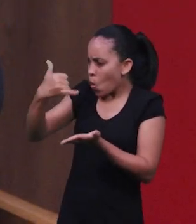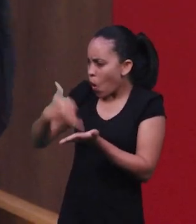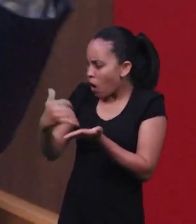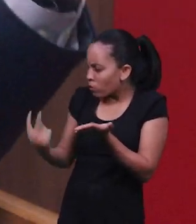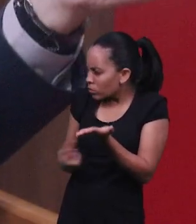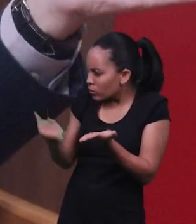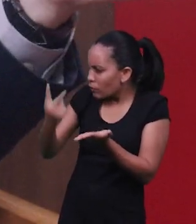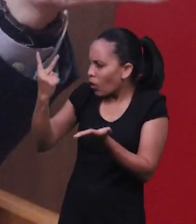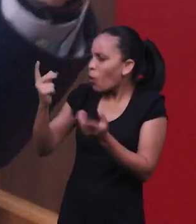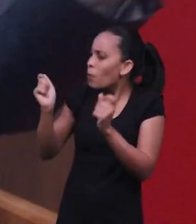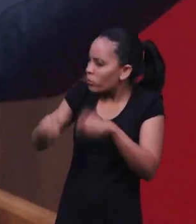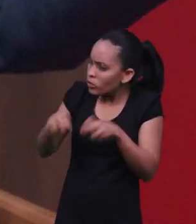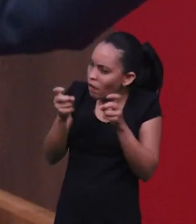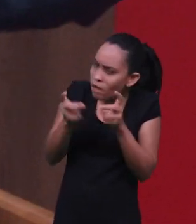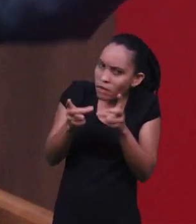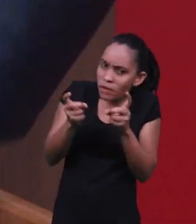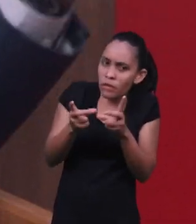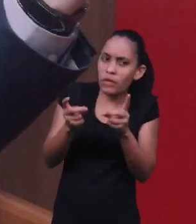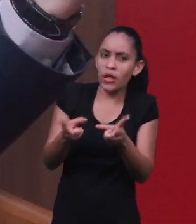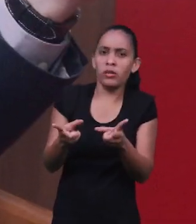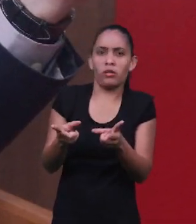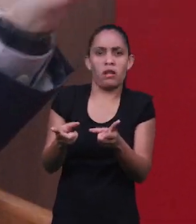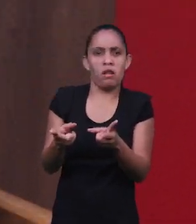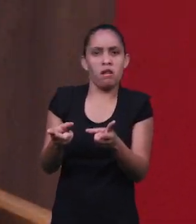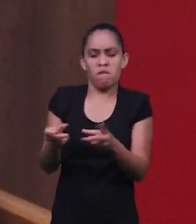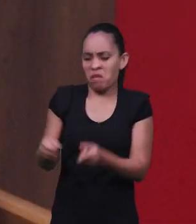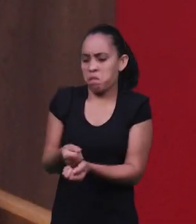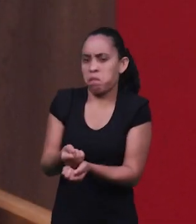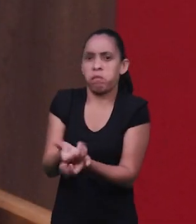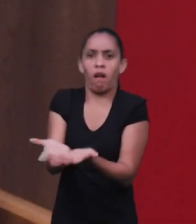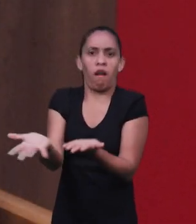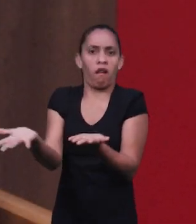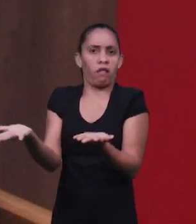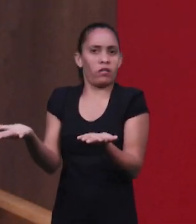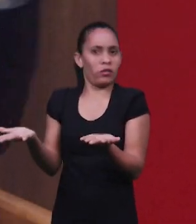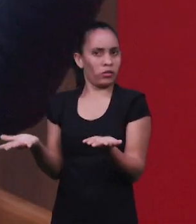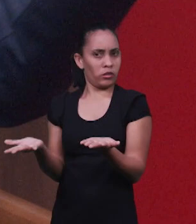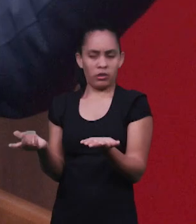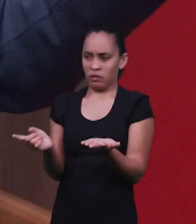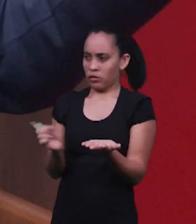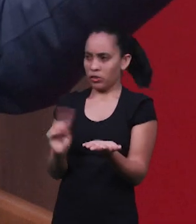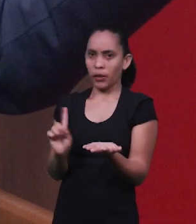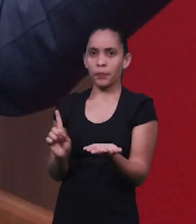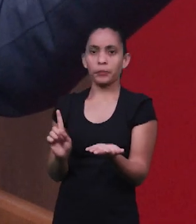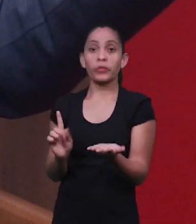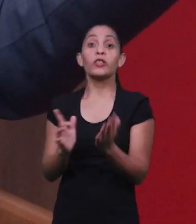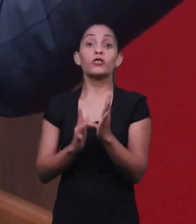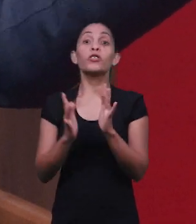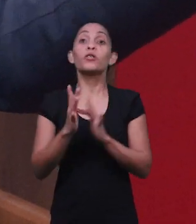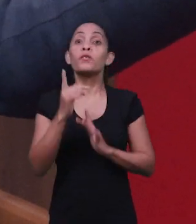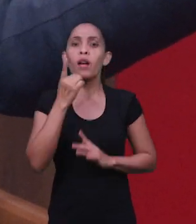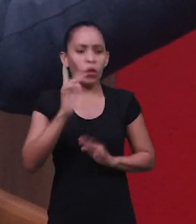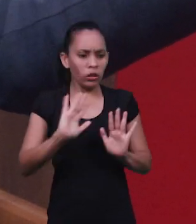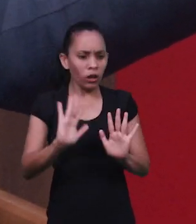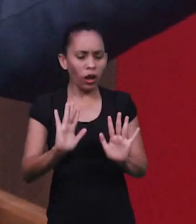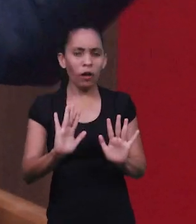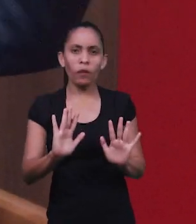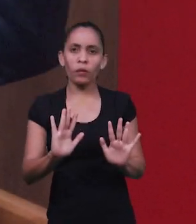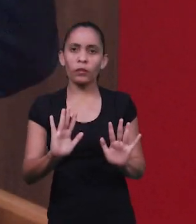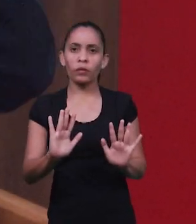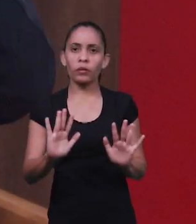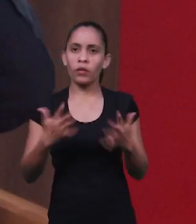cher. Tu aurais pu le vendre, faire une autre chose avec ce parfum. Mais non, Jésus a dit non, non,